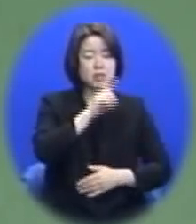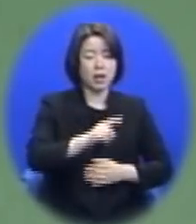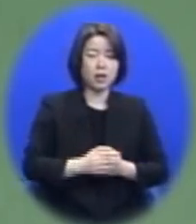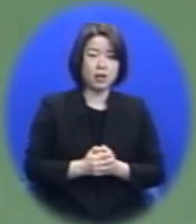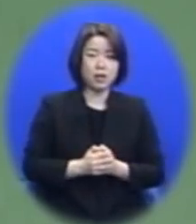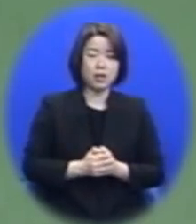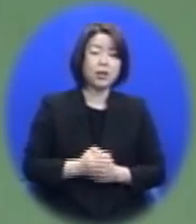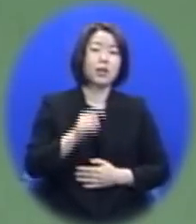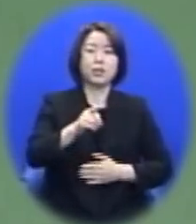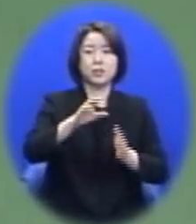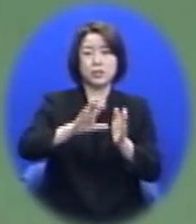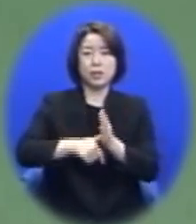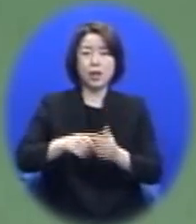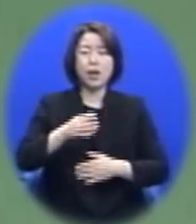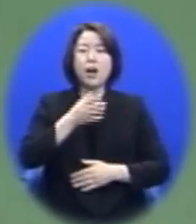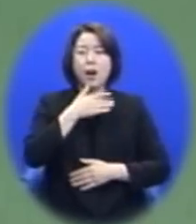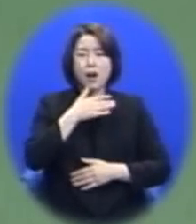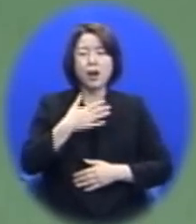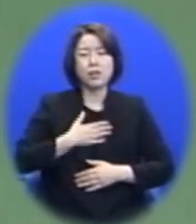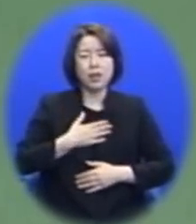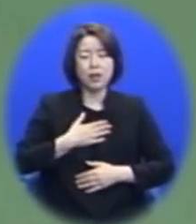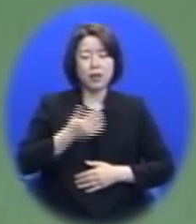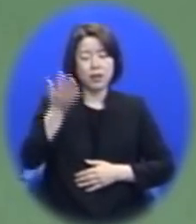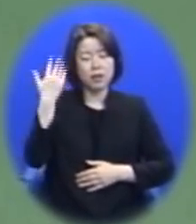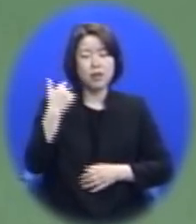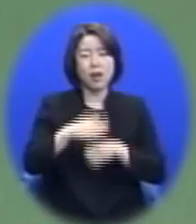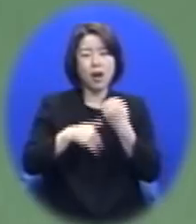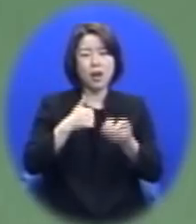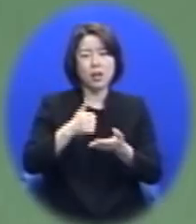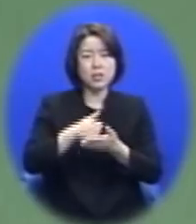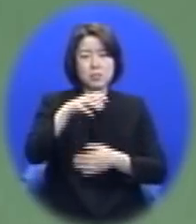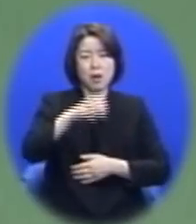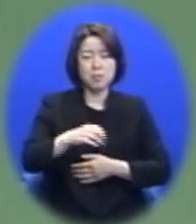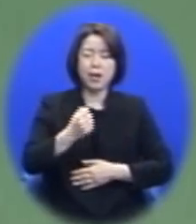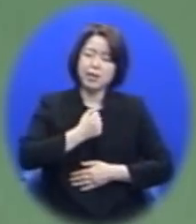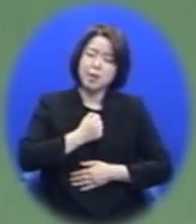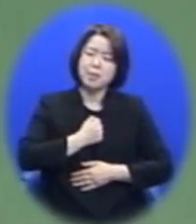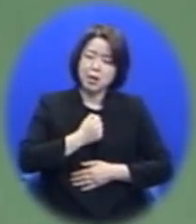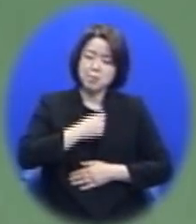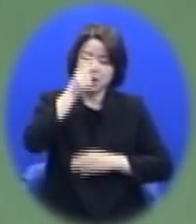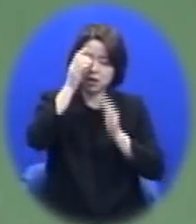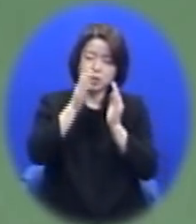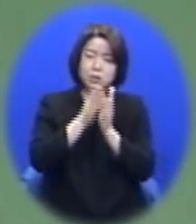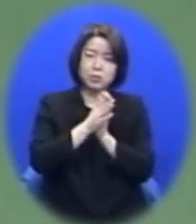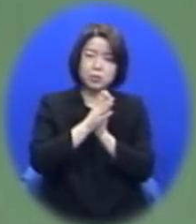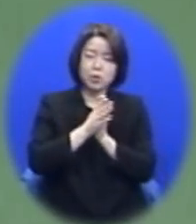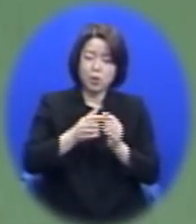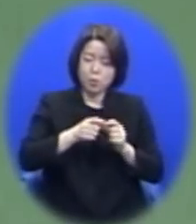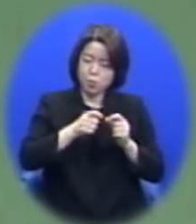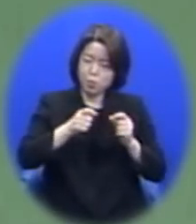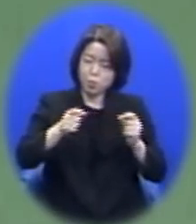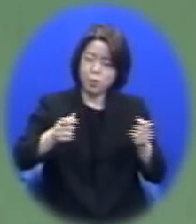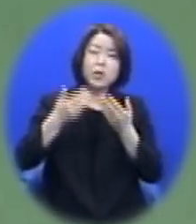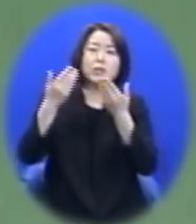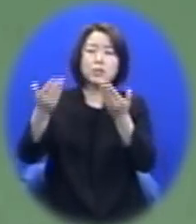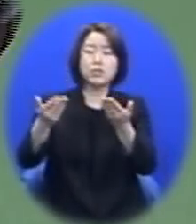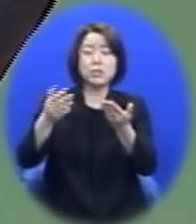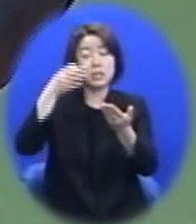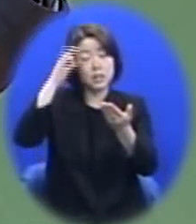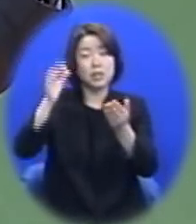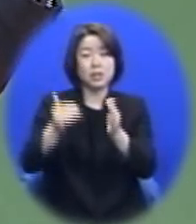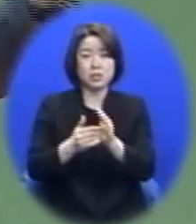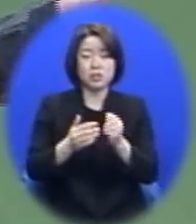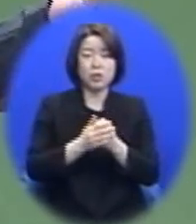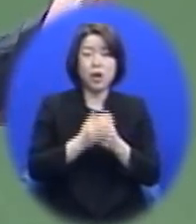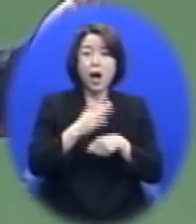그때 그동안에 제가 얼마나 하나님 앞에 답답한 기도를 오래 드리고 있었는지를 깨달았습니다. 하나님이